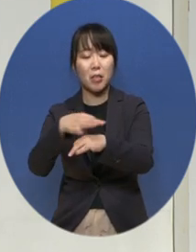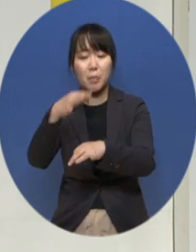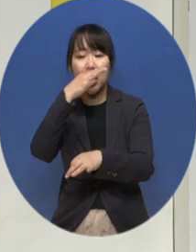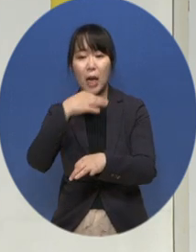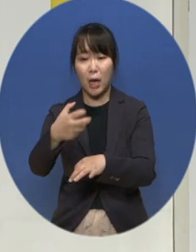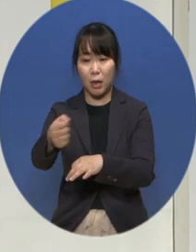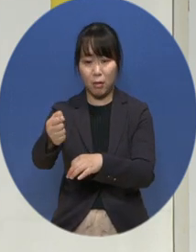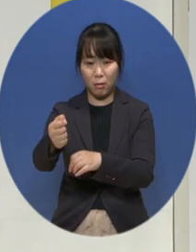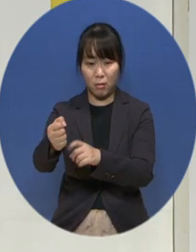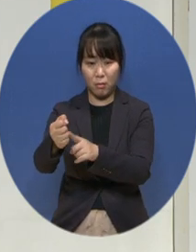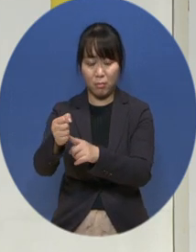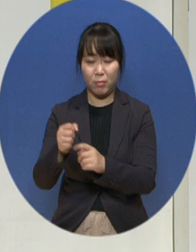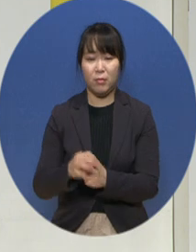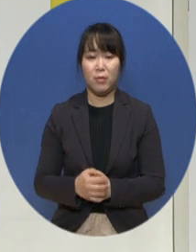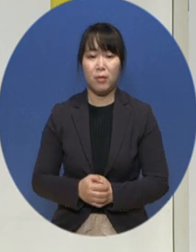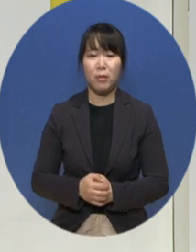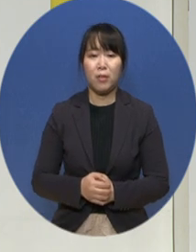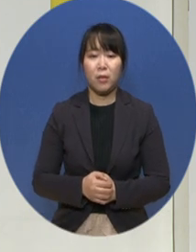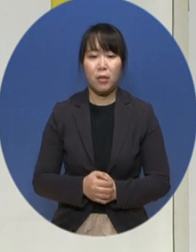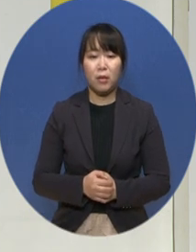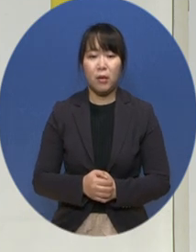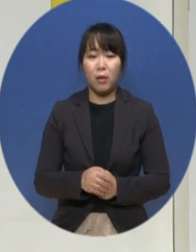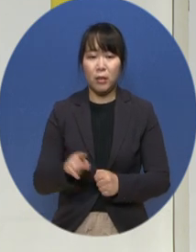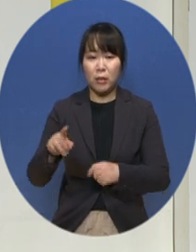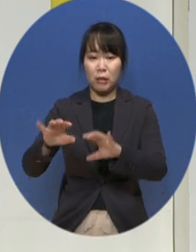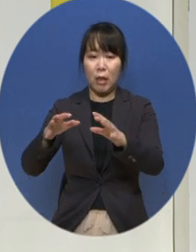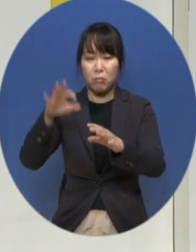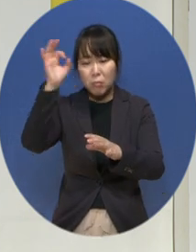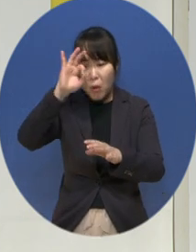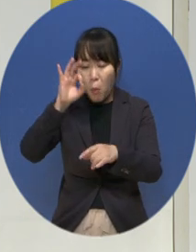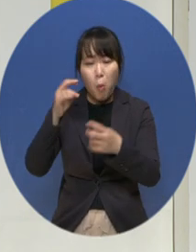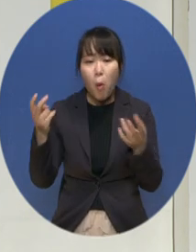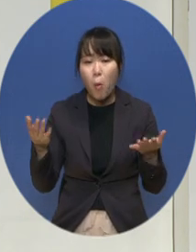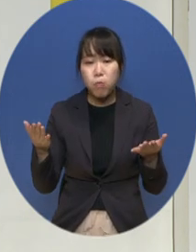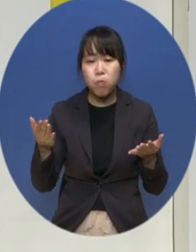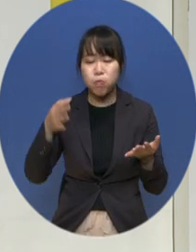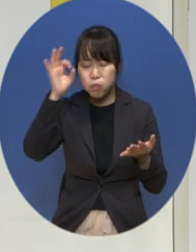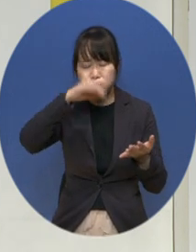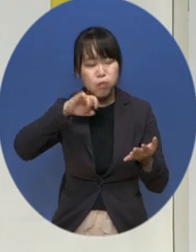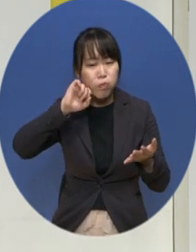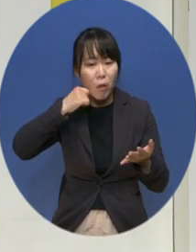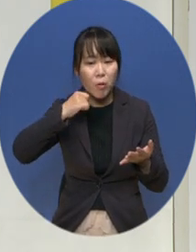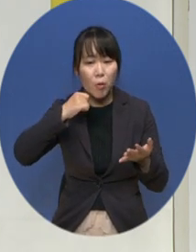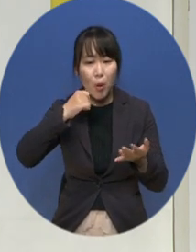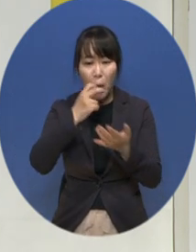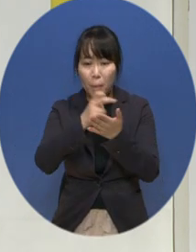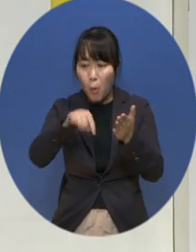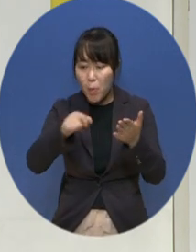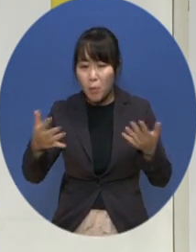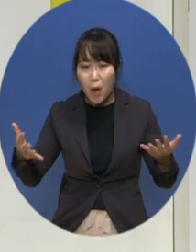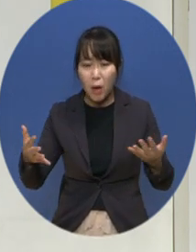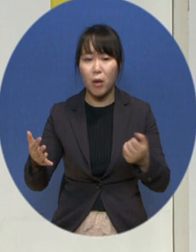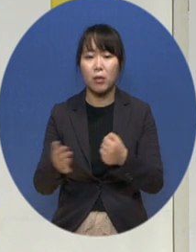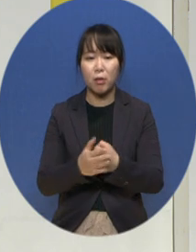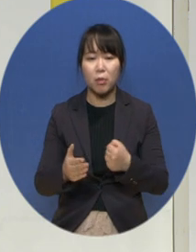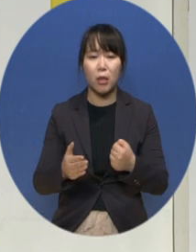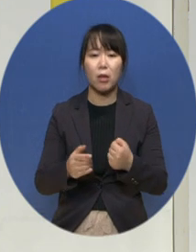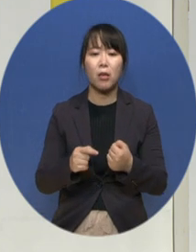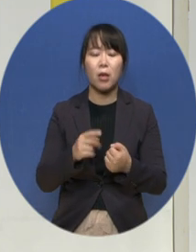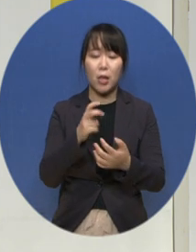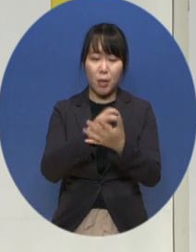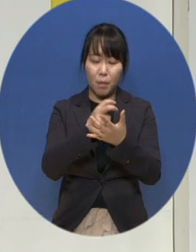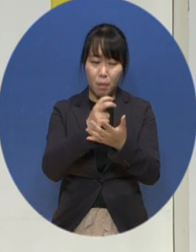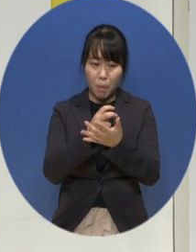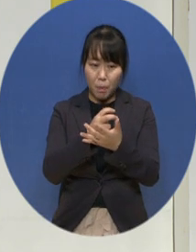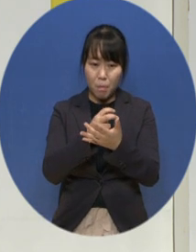경제적 이득을 얻는 데 해당 6권은 차 댈 수도 없고 에 또 거기에 법인도 뭐 그래서 이를 입법 조로 보안